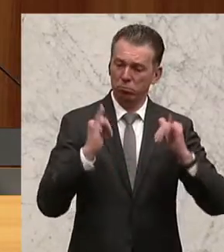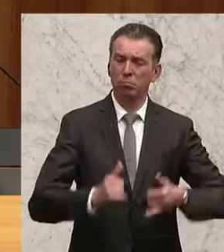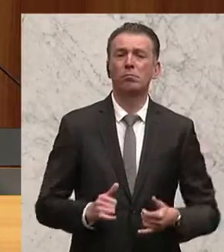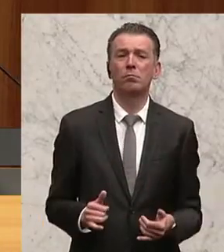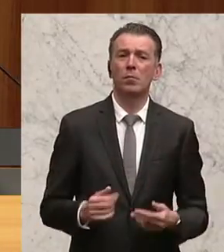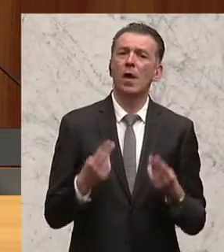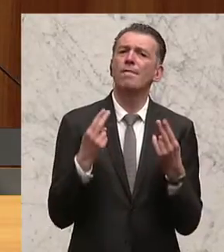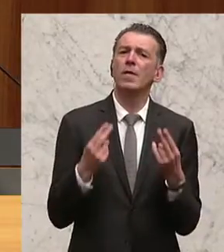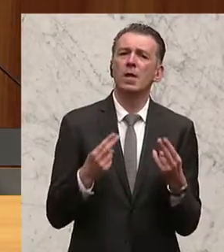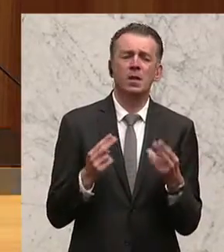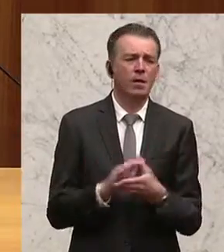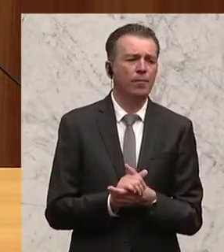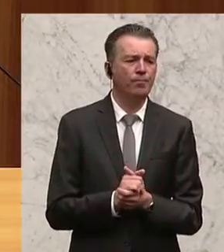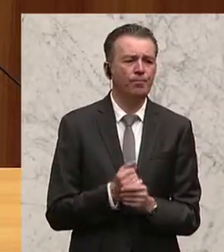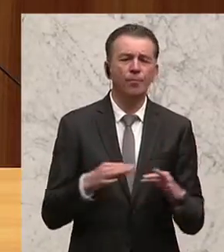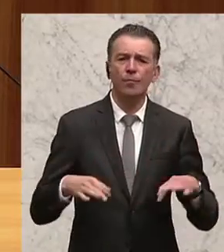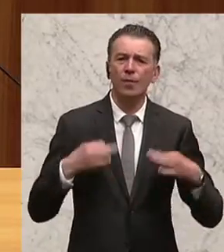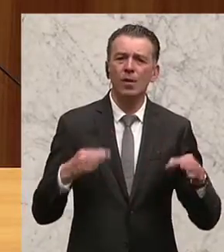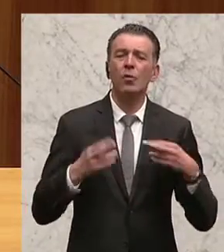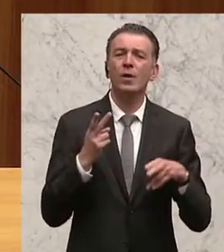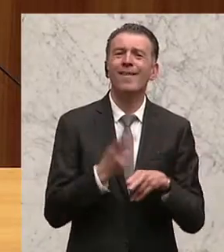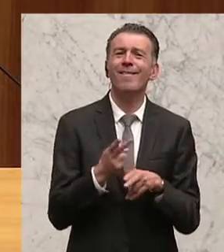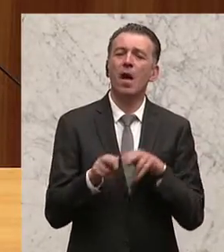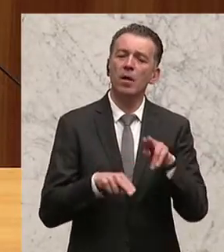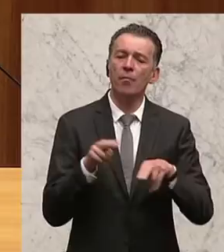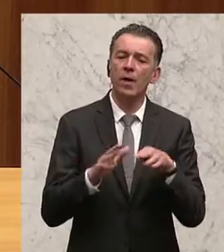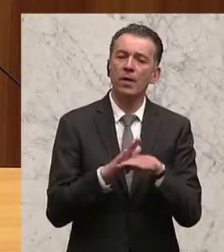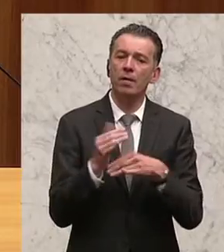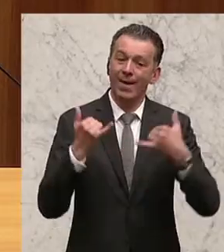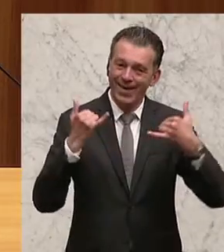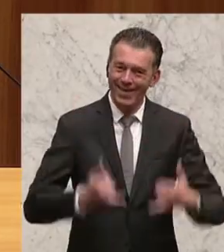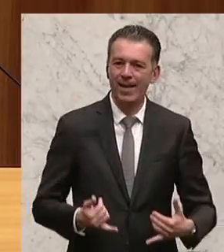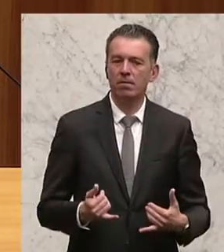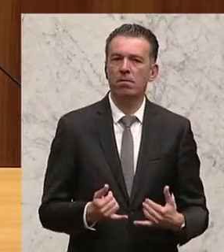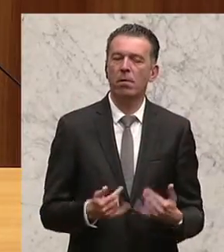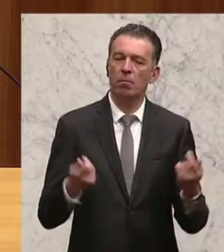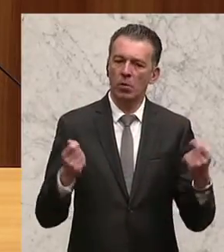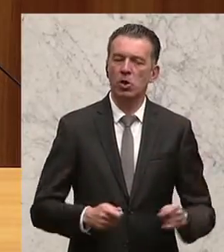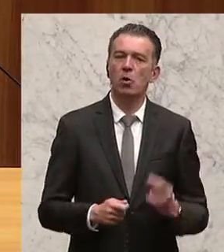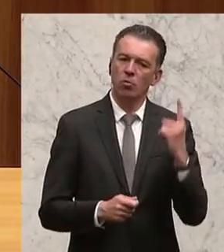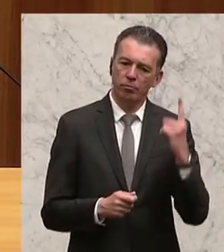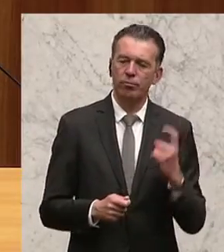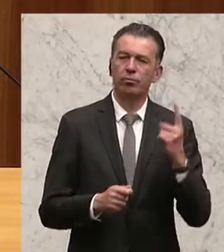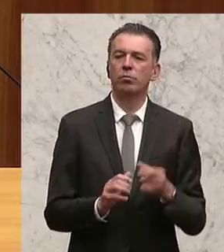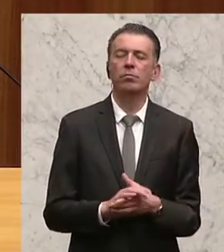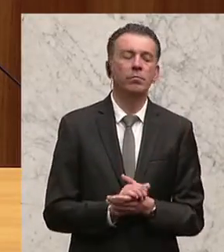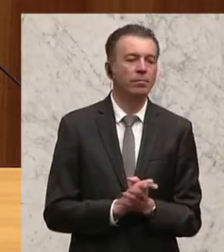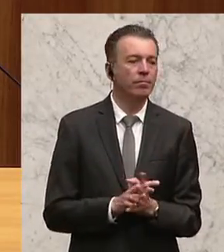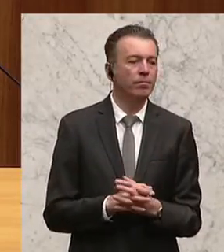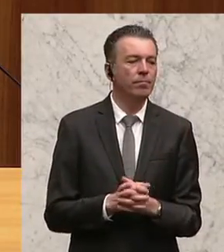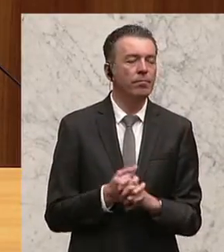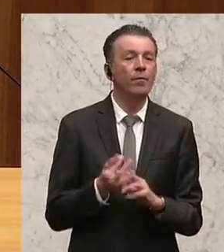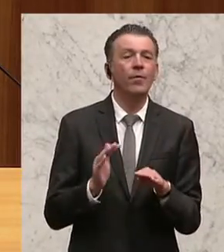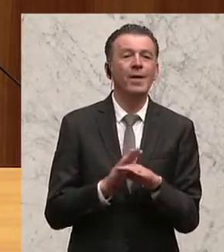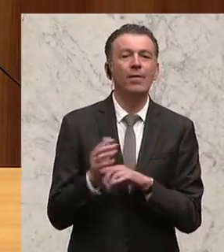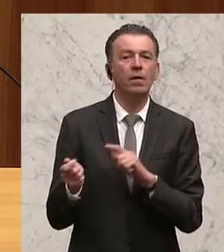finde es ganz, ganz wichtig, dass dieses Gesundheit- und Krankenpflegegesetz jetzt in Kraft tritt und beschlossen wird. Diese